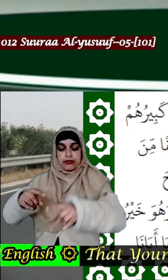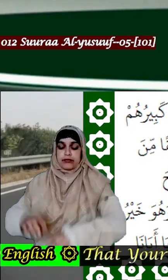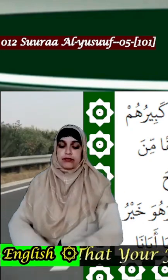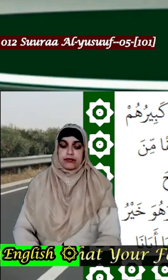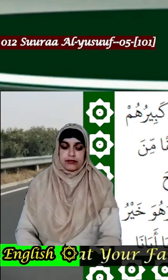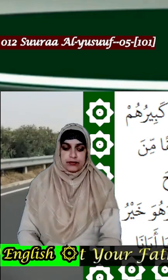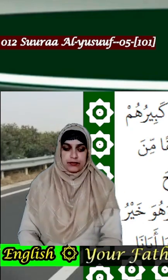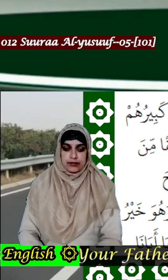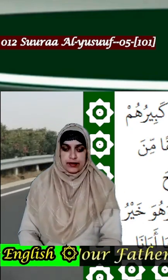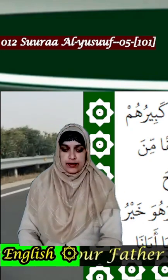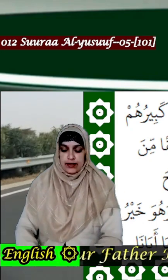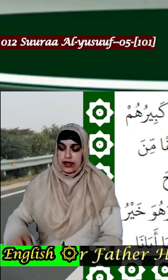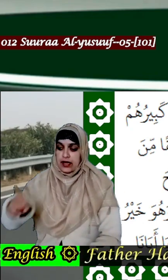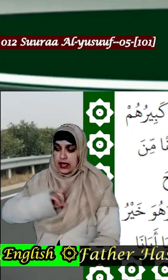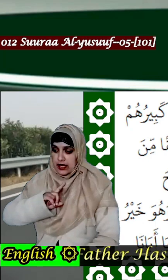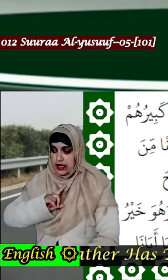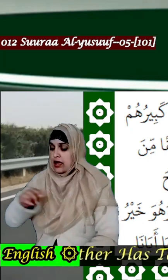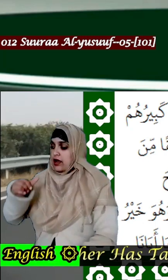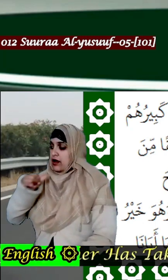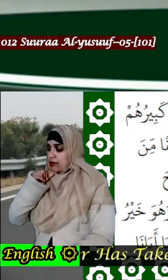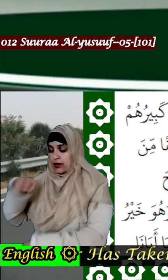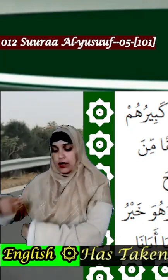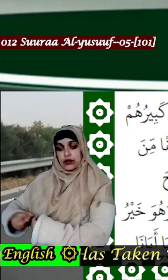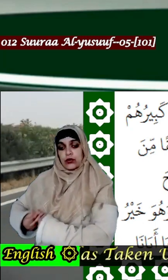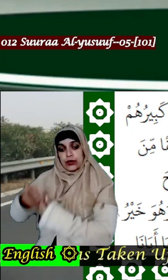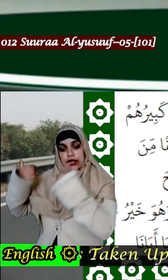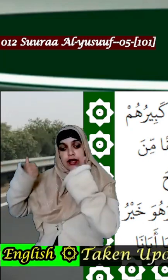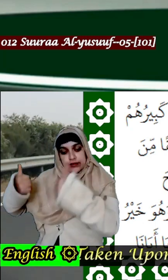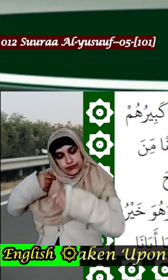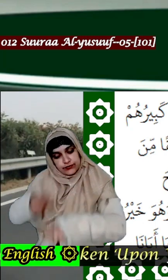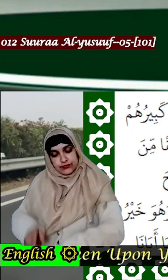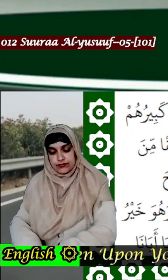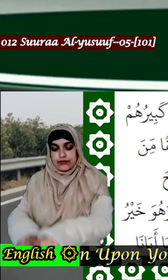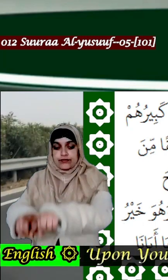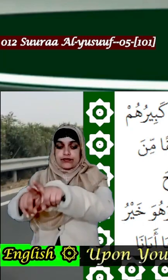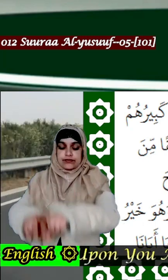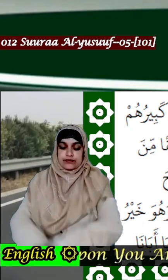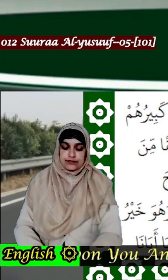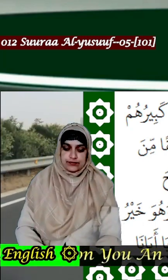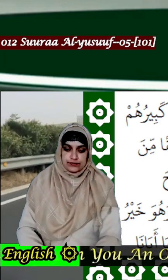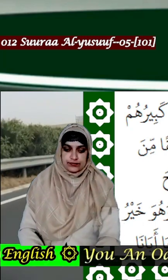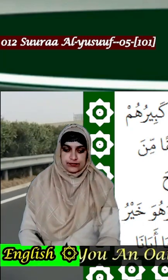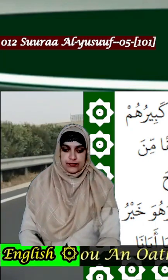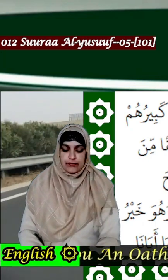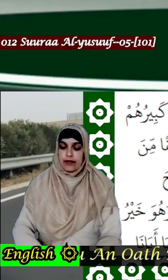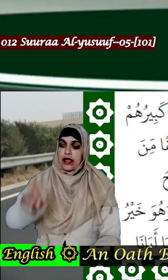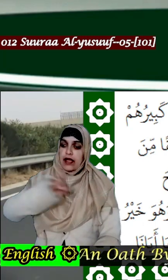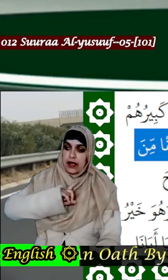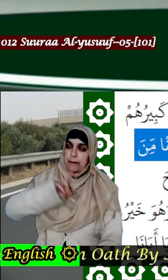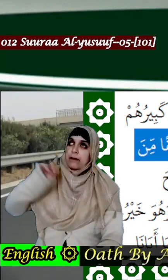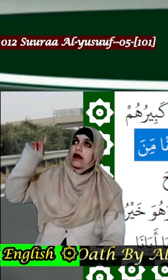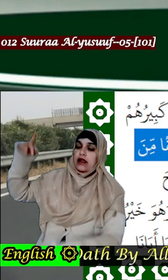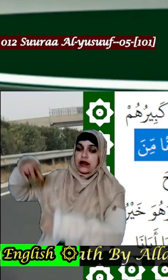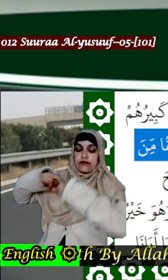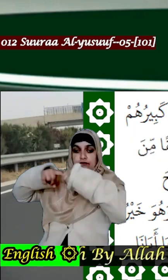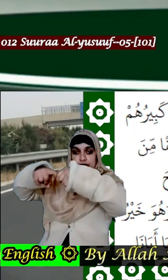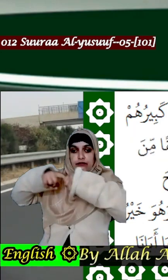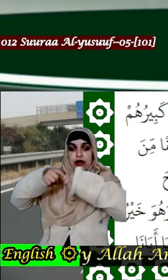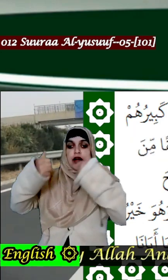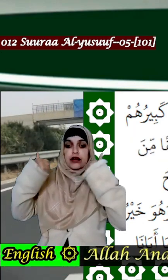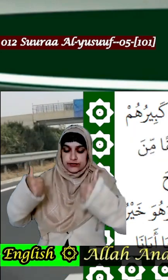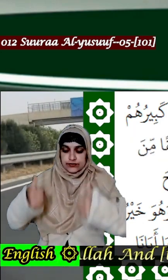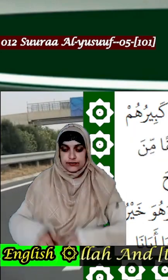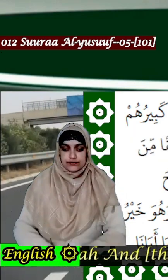أن أباكم أبان كيس ياقوبين بل ما جاب سنين رب قدئن بين رب الله أما أندرت